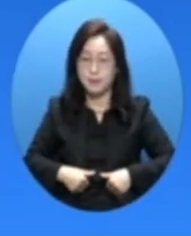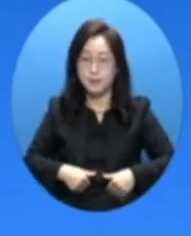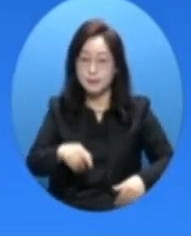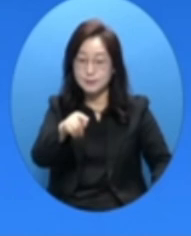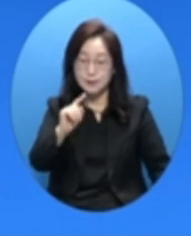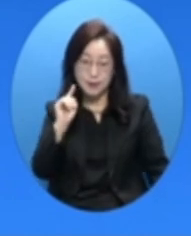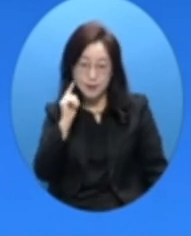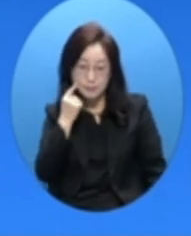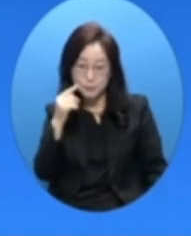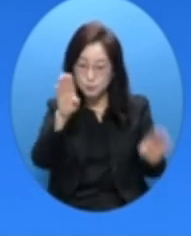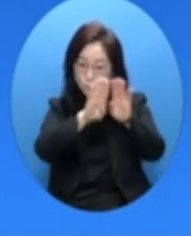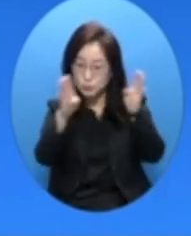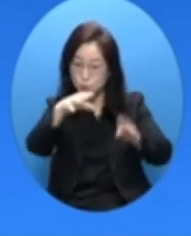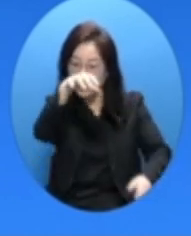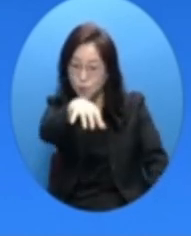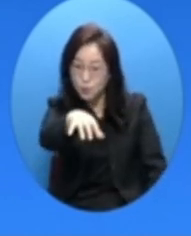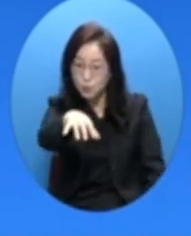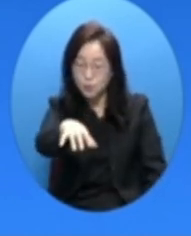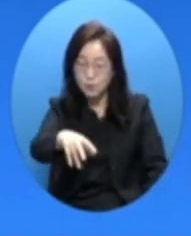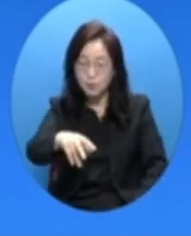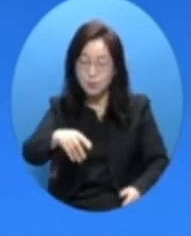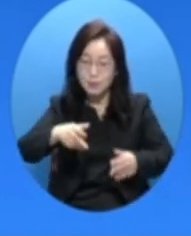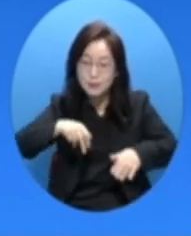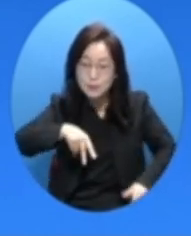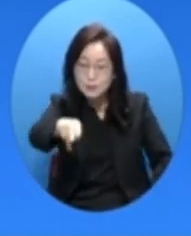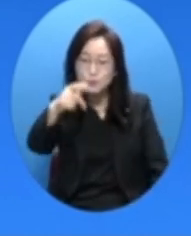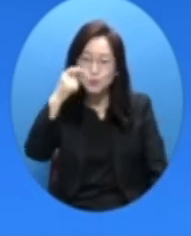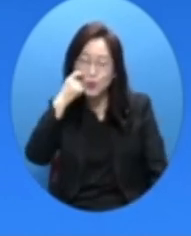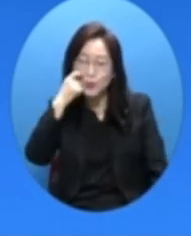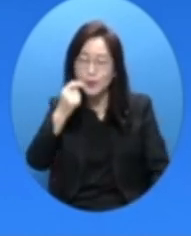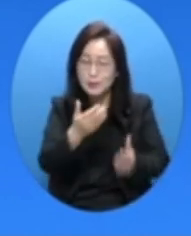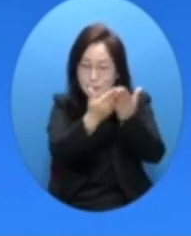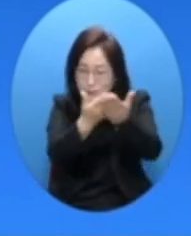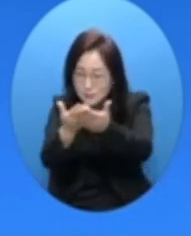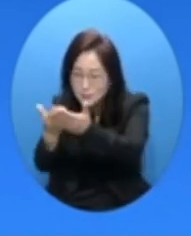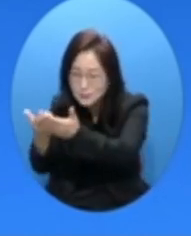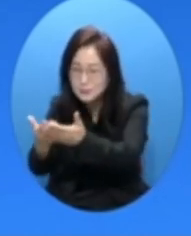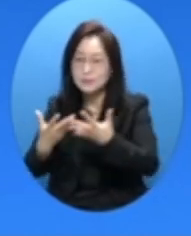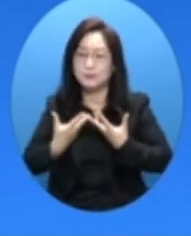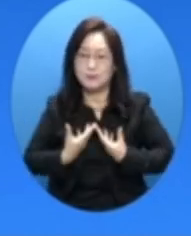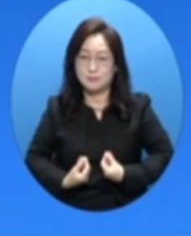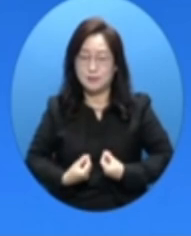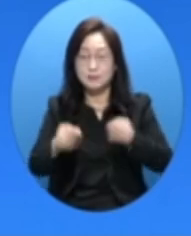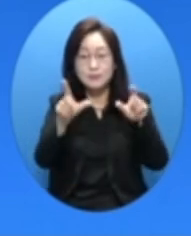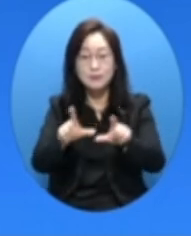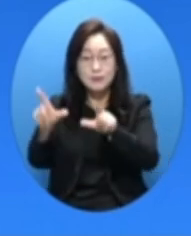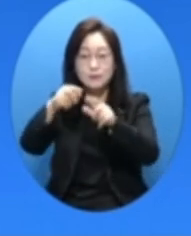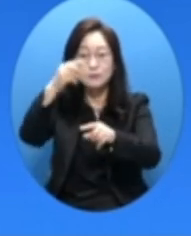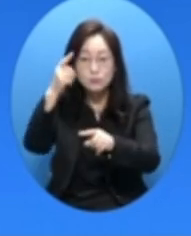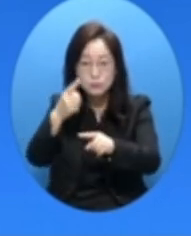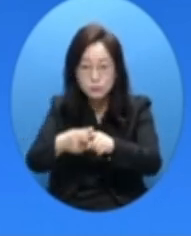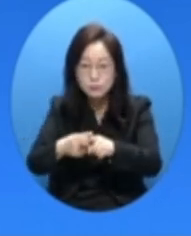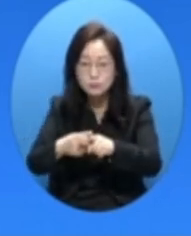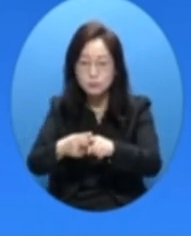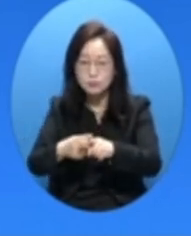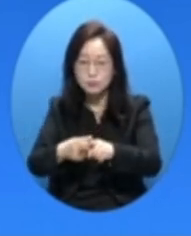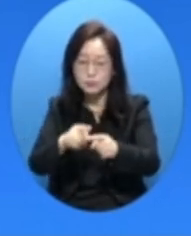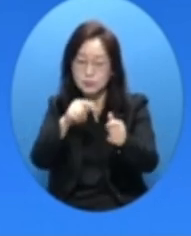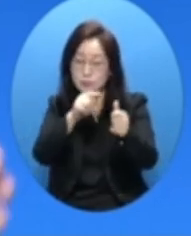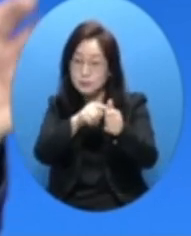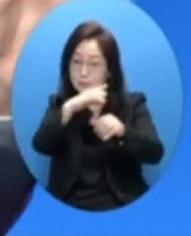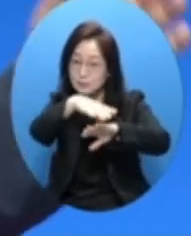성경 미문 앞에서 걷지 못하고 구원하며 절망 가운데 살아가고 있는 그 사람과 같은